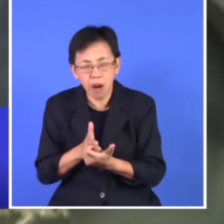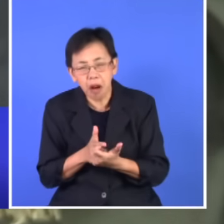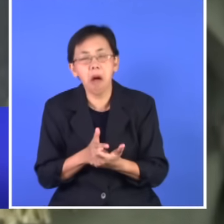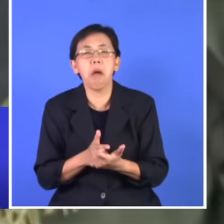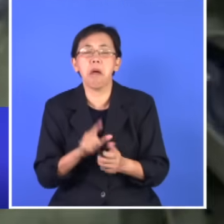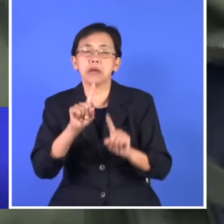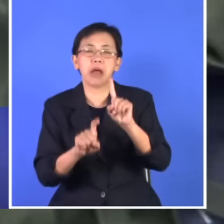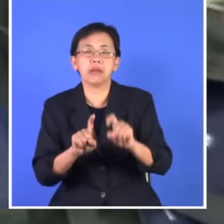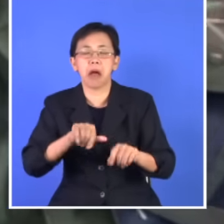ครับค่ะ